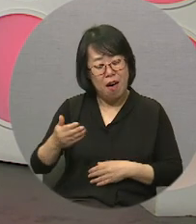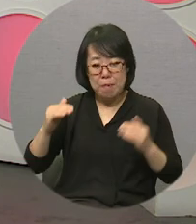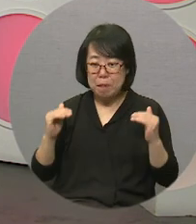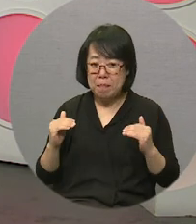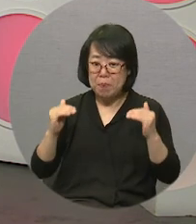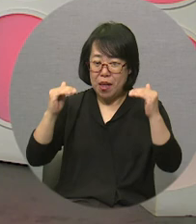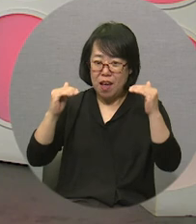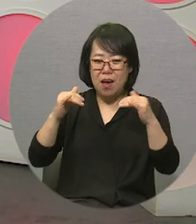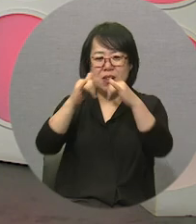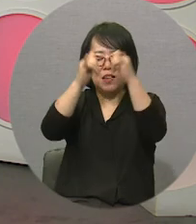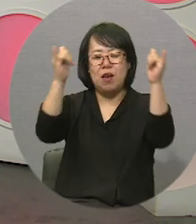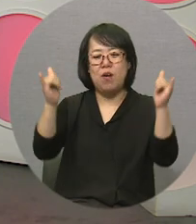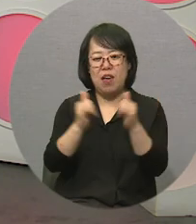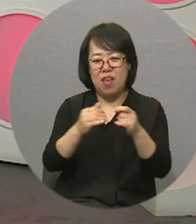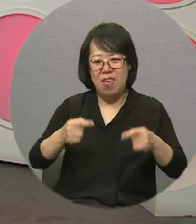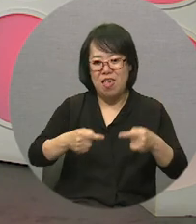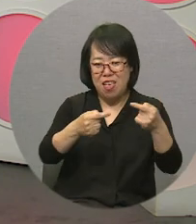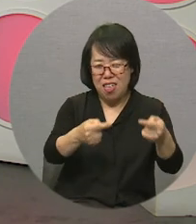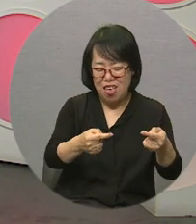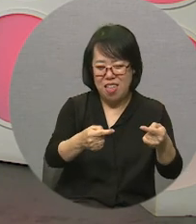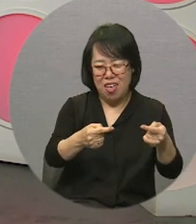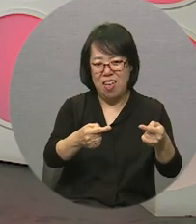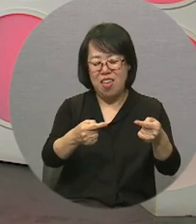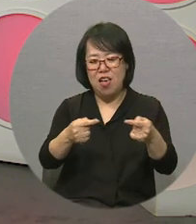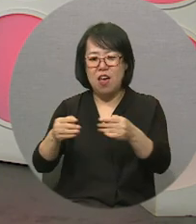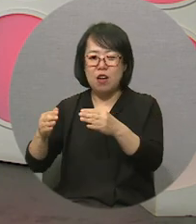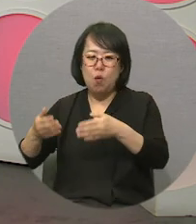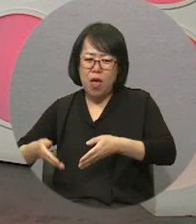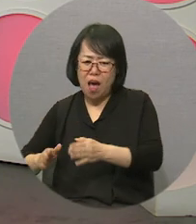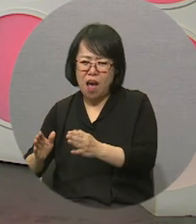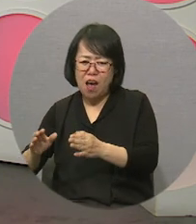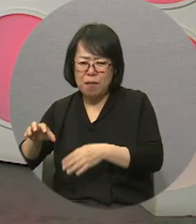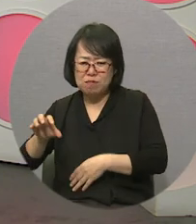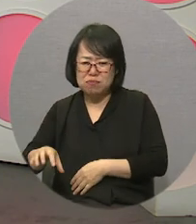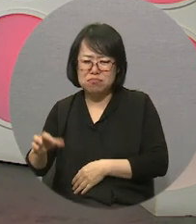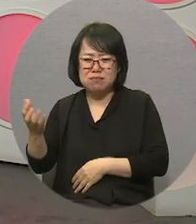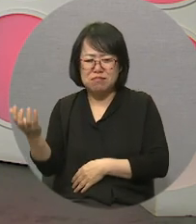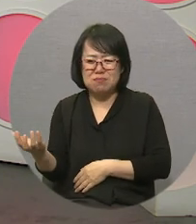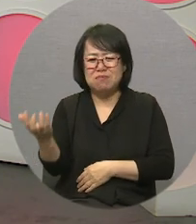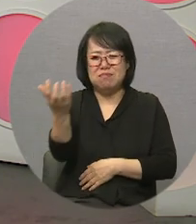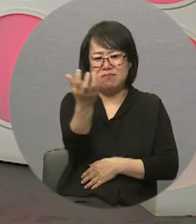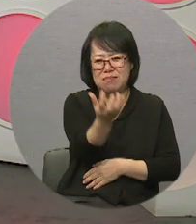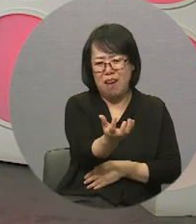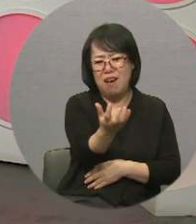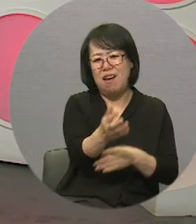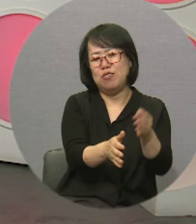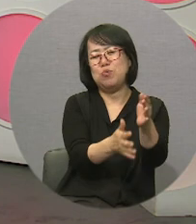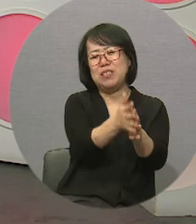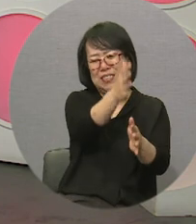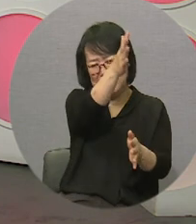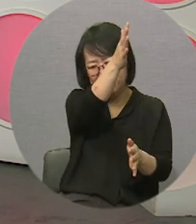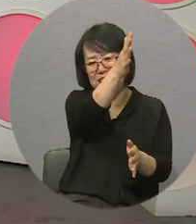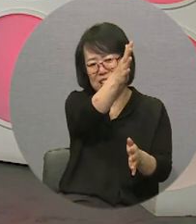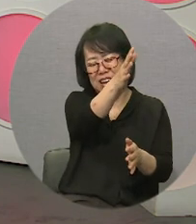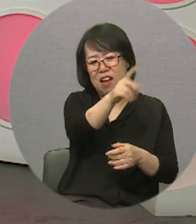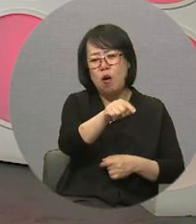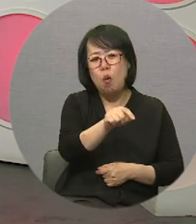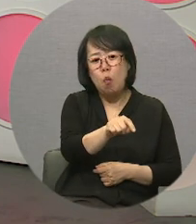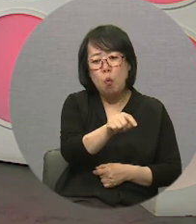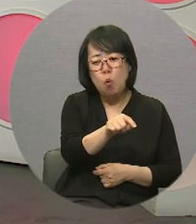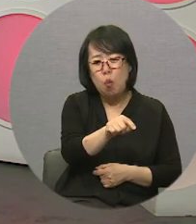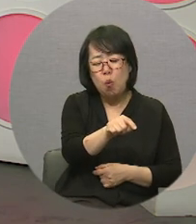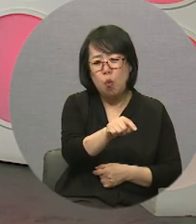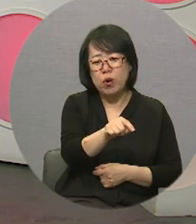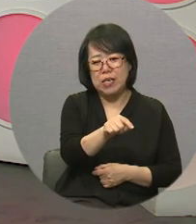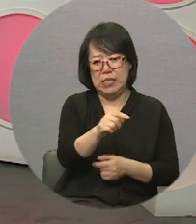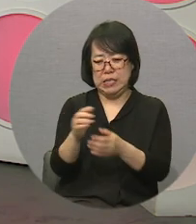시작하여 고향에서 멀지 않은 도시로 떠났는데 마침 친구가 그